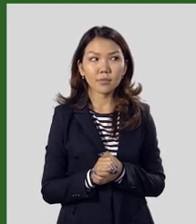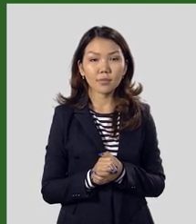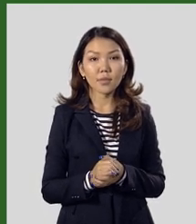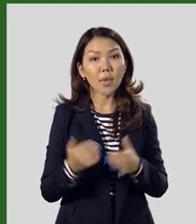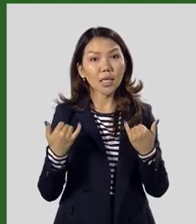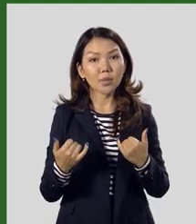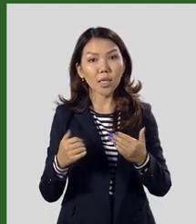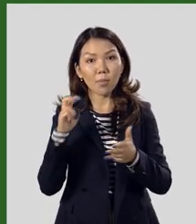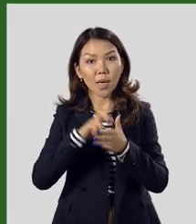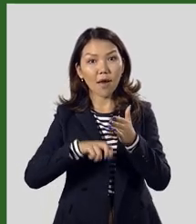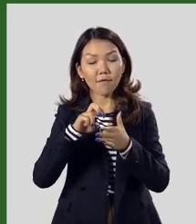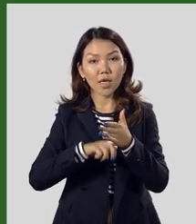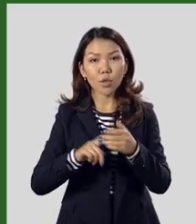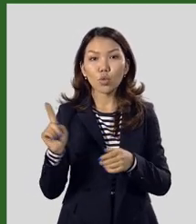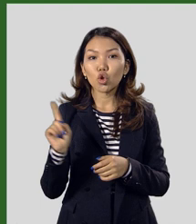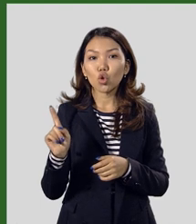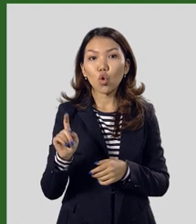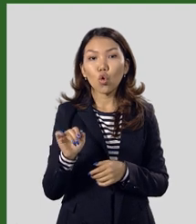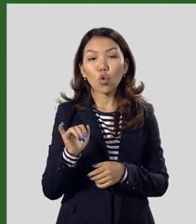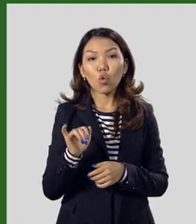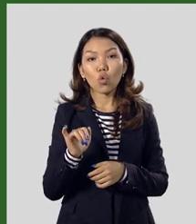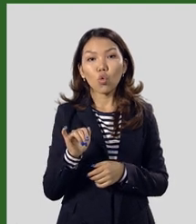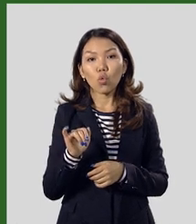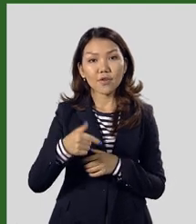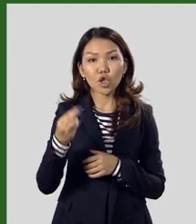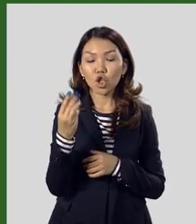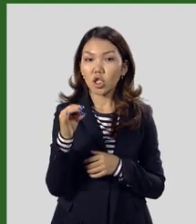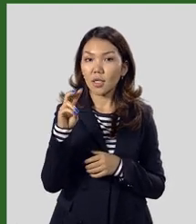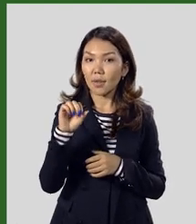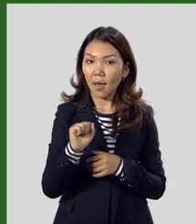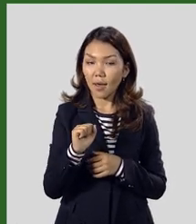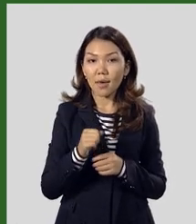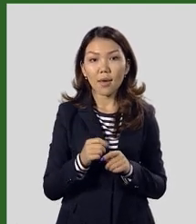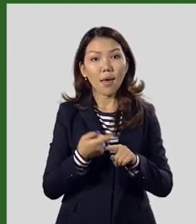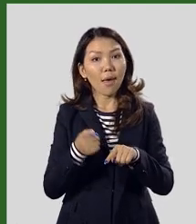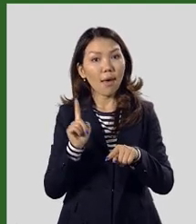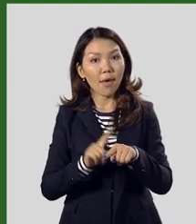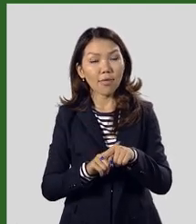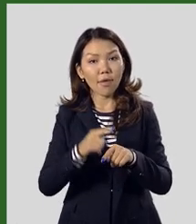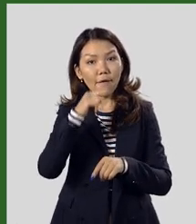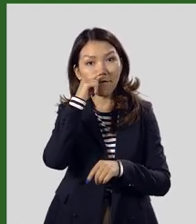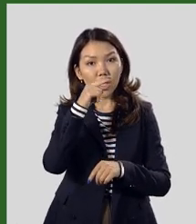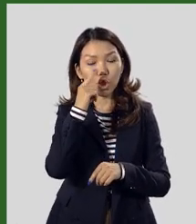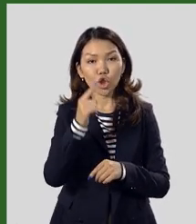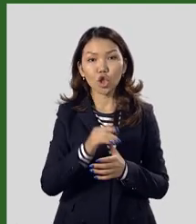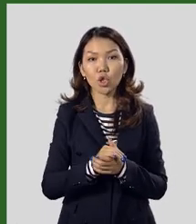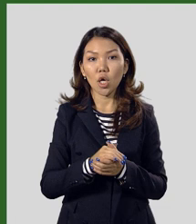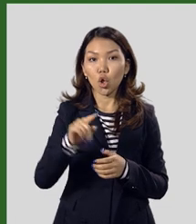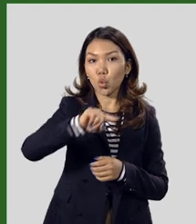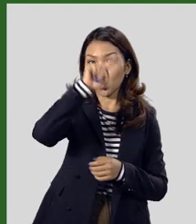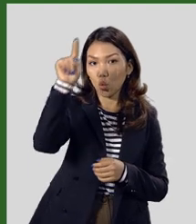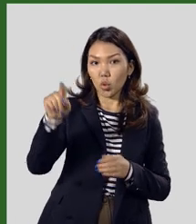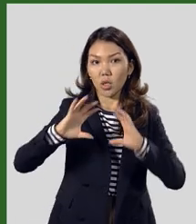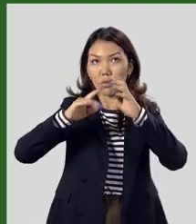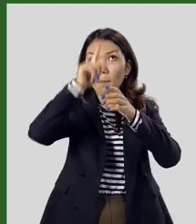А теперь проверим, что у вас получилось. Географическая широта – это величина дуги